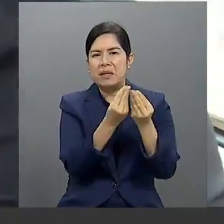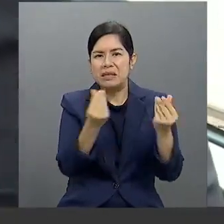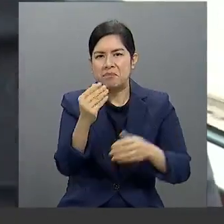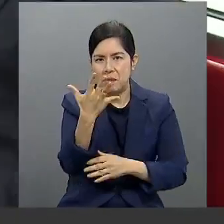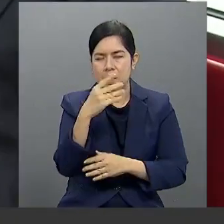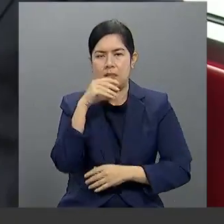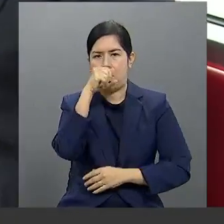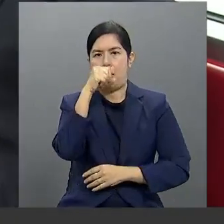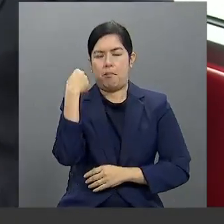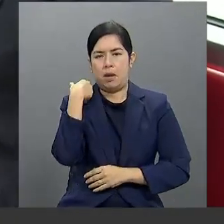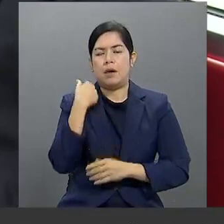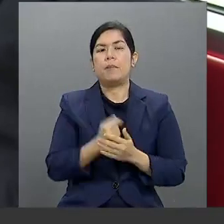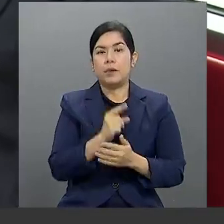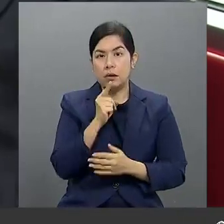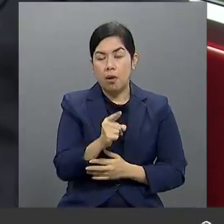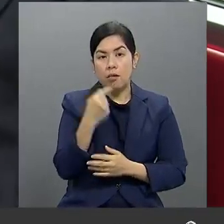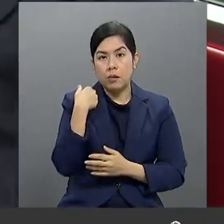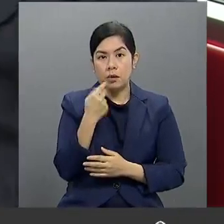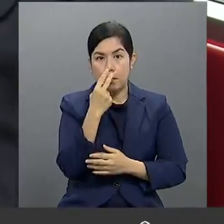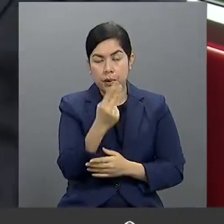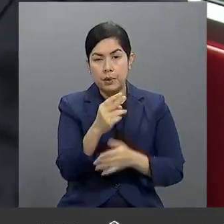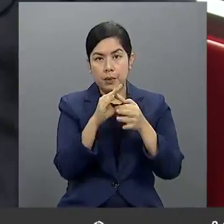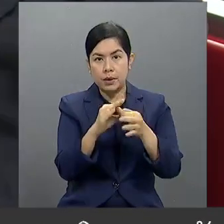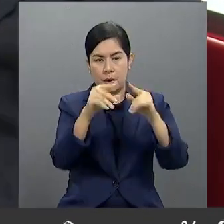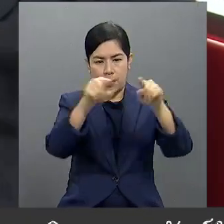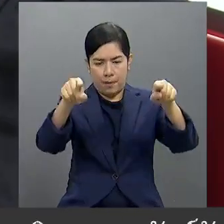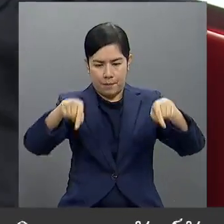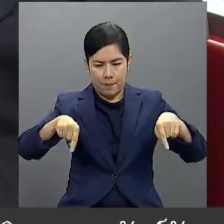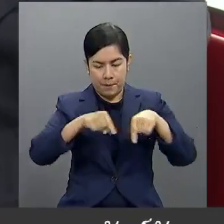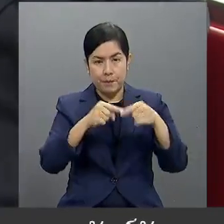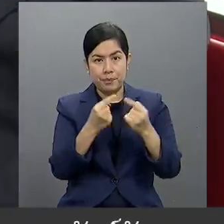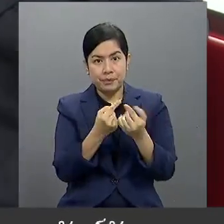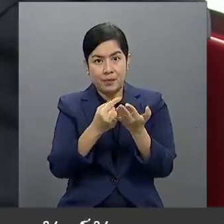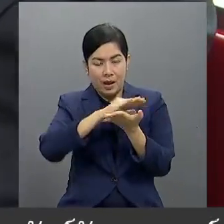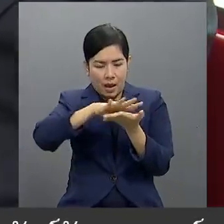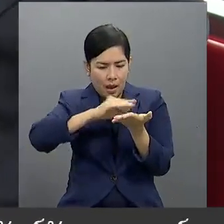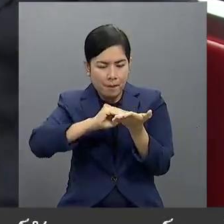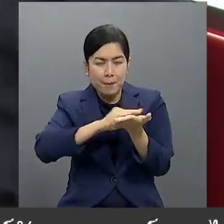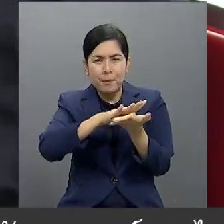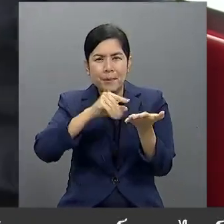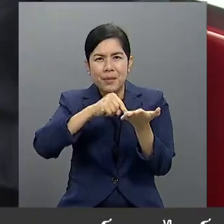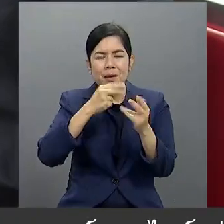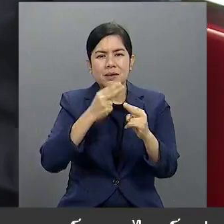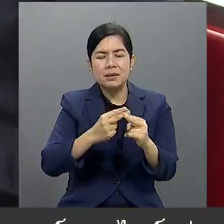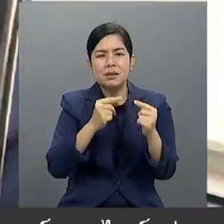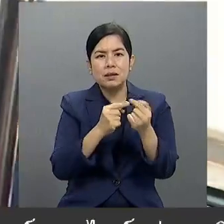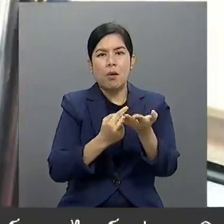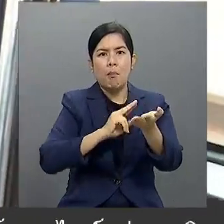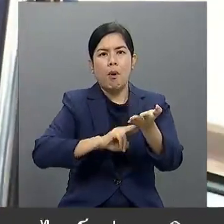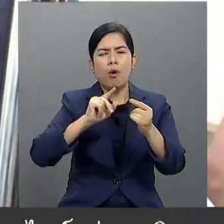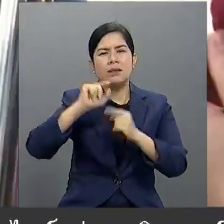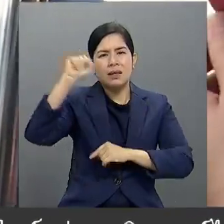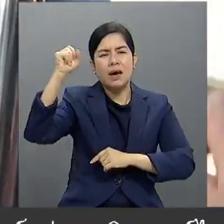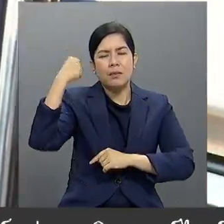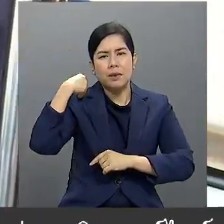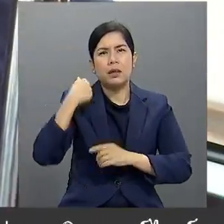ลิเคชันหมอชนะซึ่งนอกจากจะเป็นการเปิดเผยความจริงกับประชาชนแล้วยังเป็นแบบอย่างที่ดีของประชาชนด้วยแ